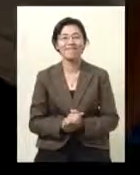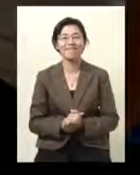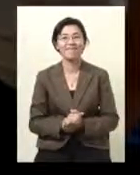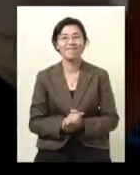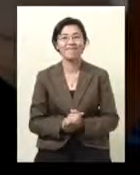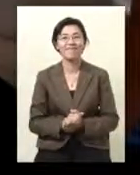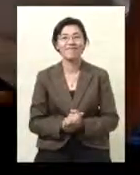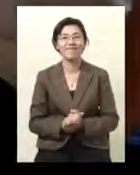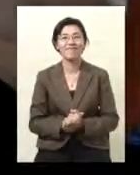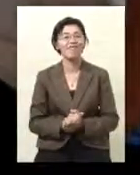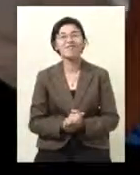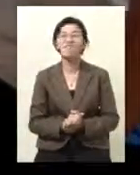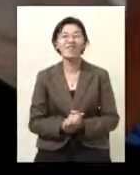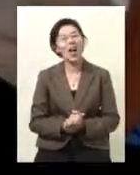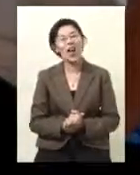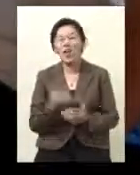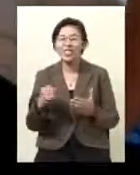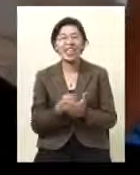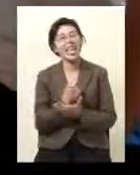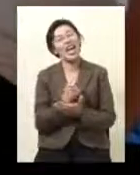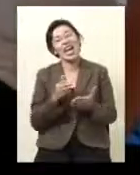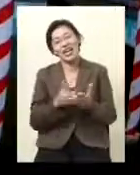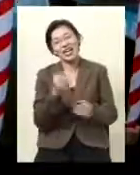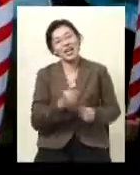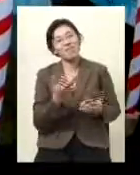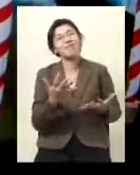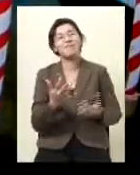แต่นะวันนี้ฝนตกนะเสียดายไม่ได้พายเรือ